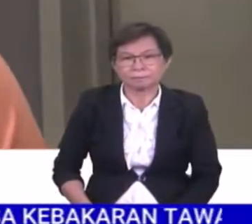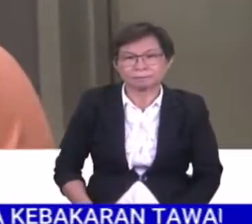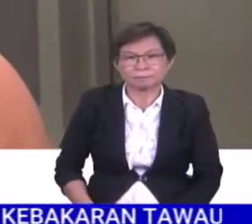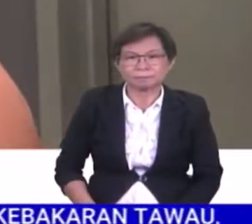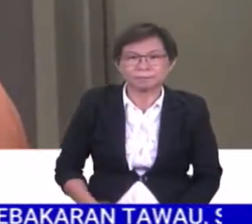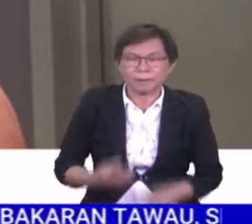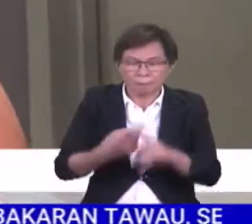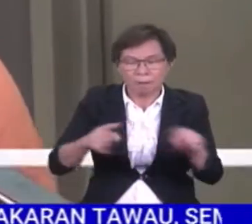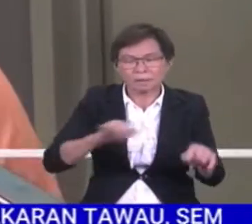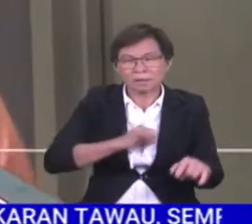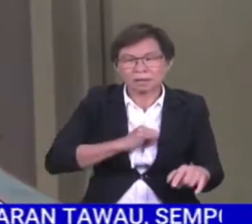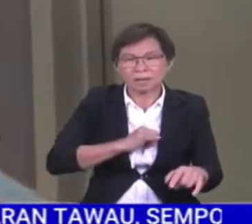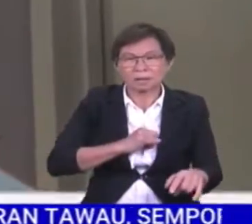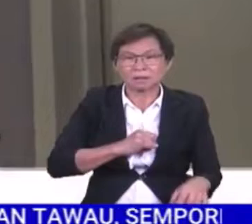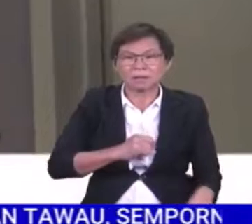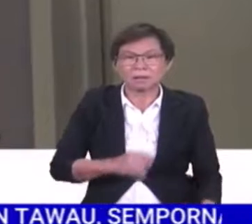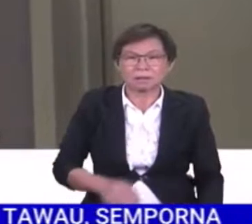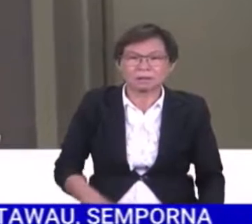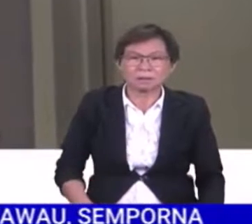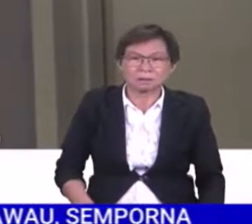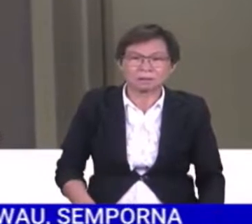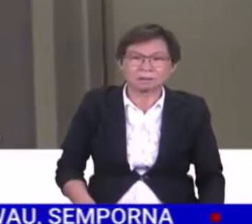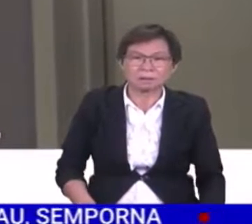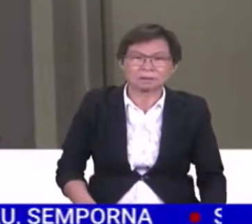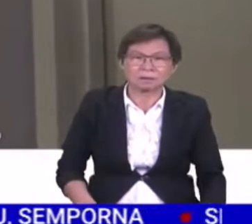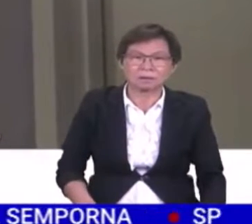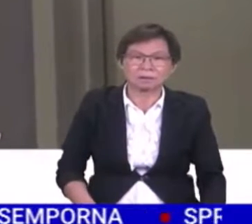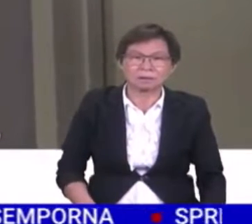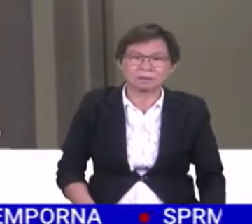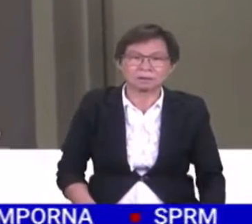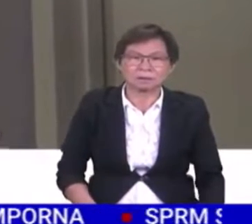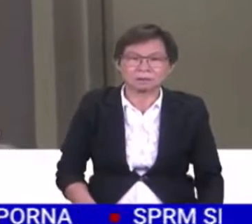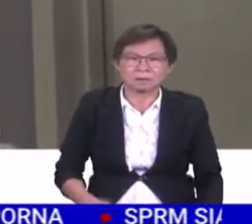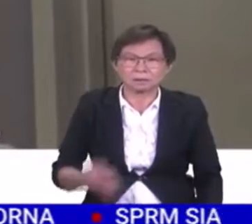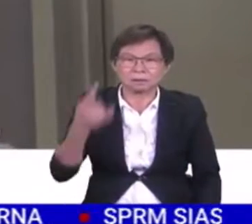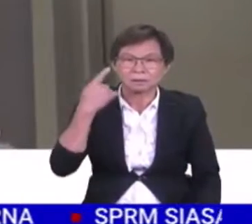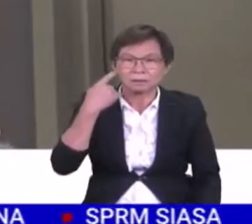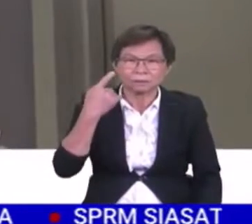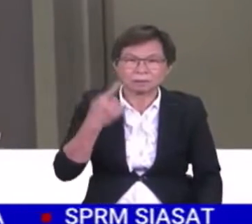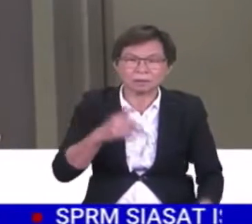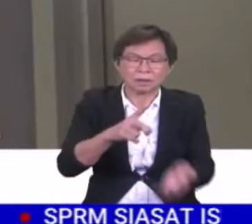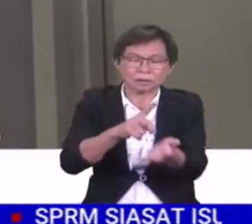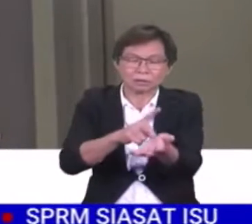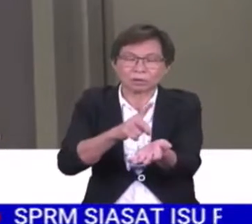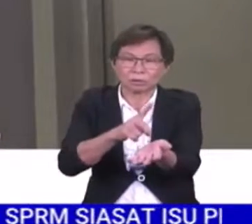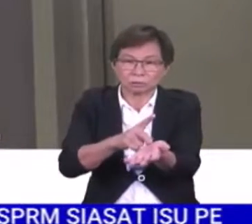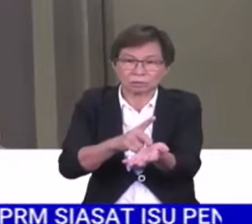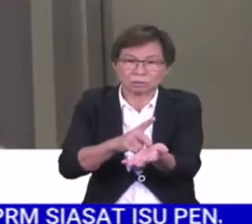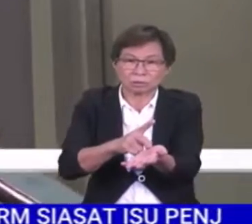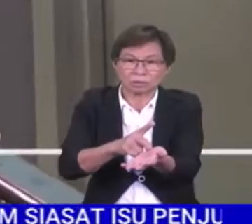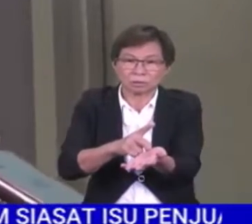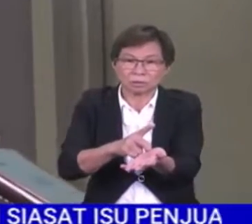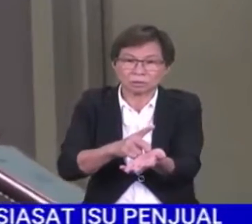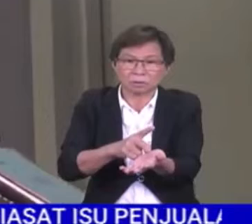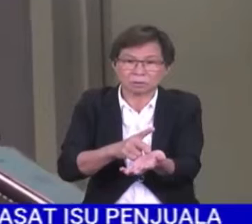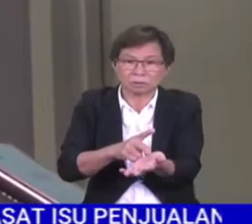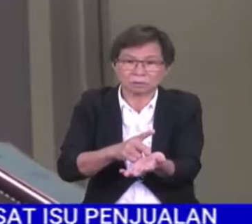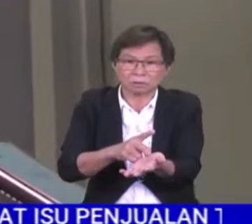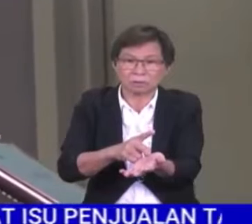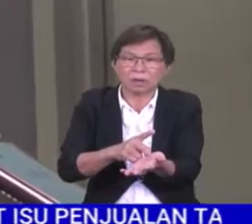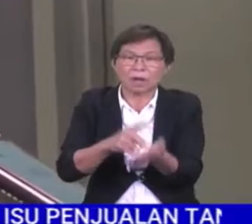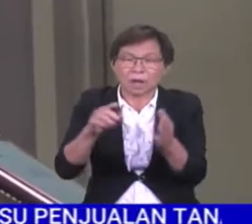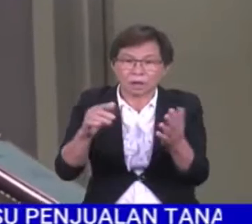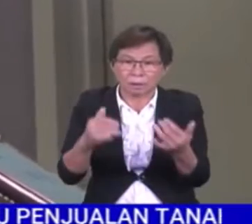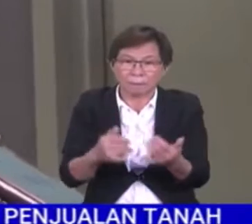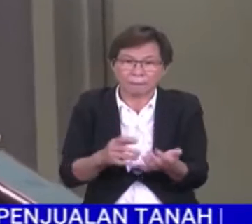Ya, tapi saya sudah dicek ini, itu cuma hanya dibuat tadi report dari dokter tim itu, dia harus lebih rajin